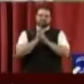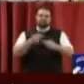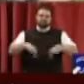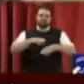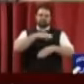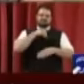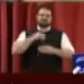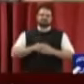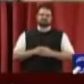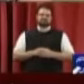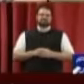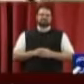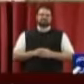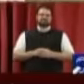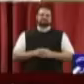suflet,